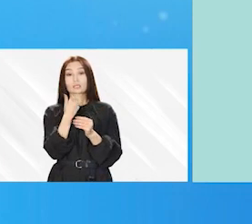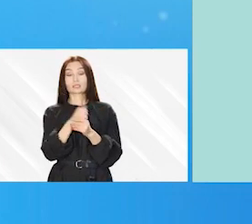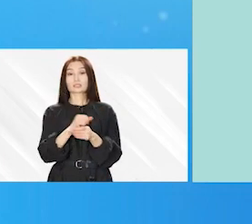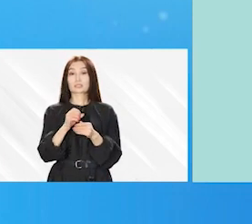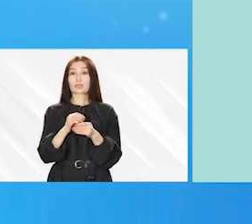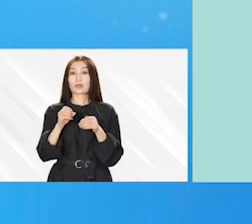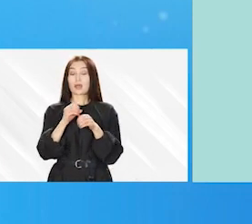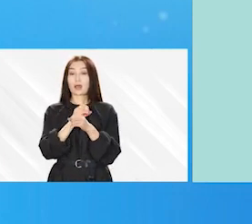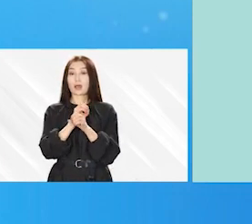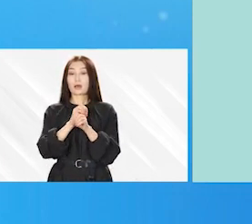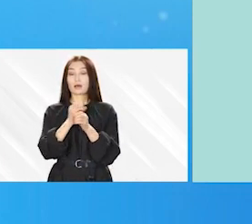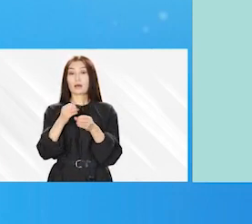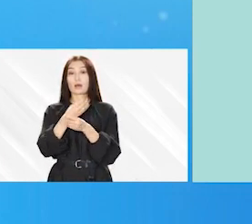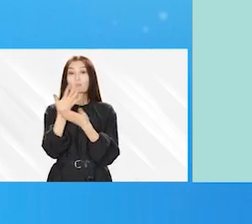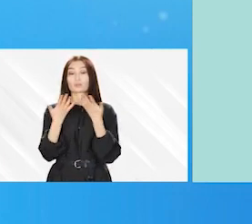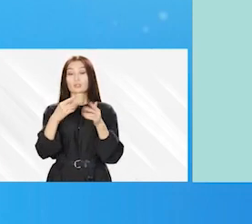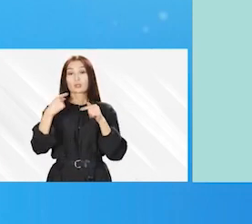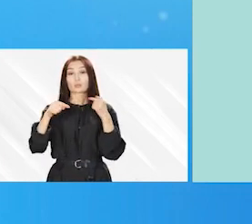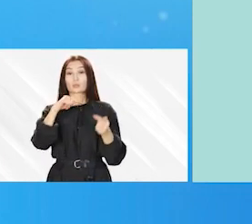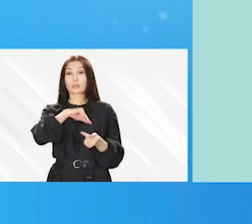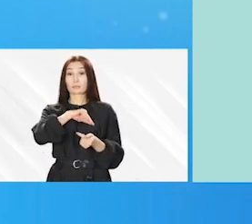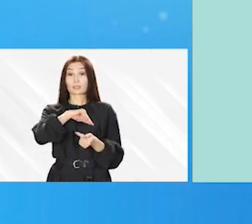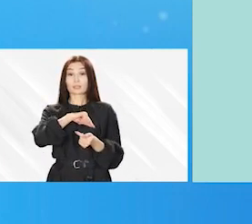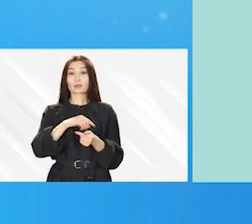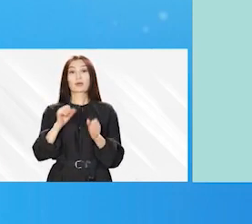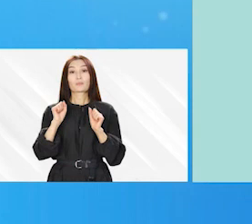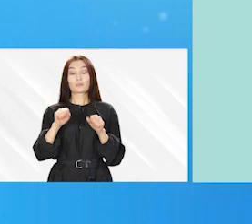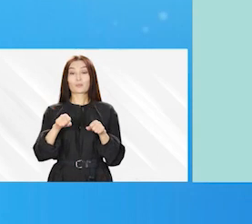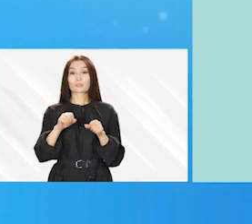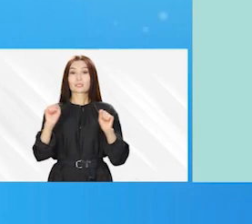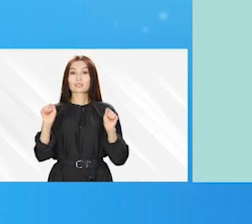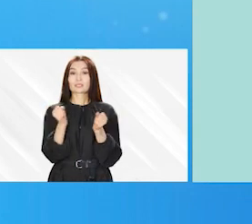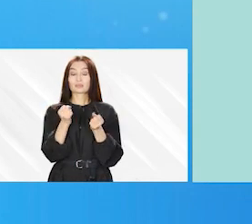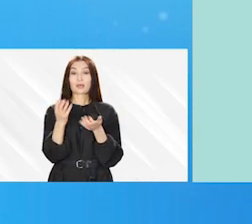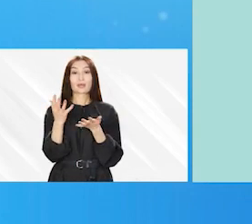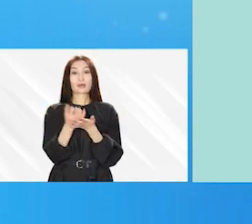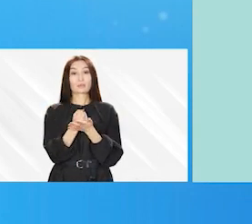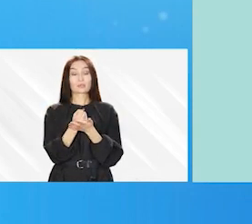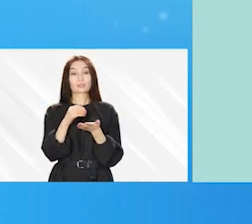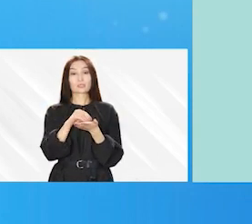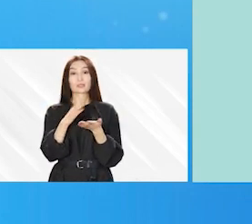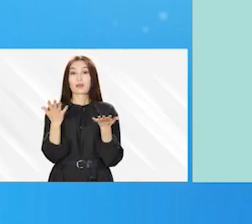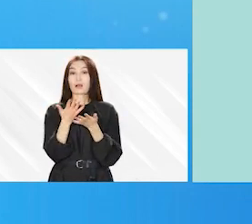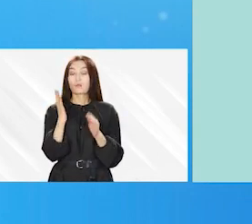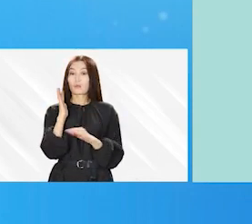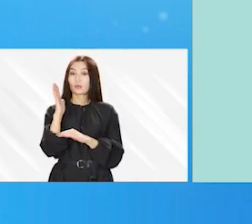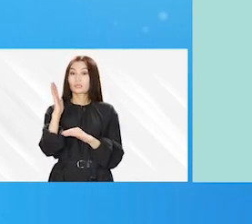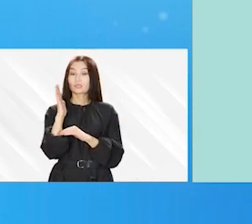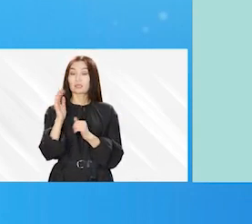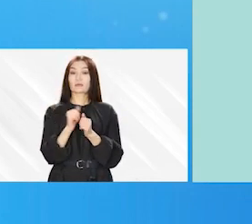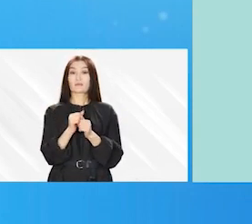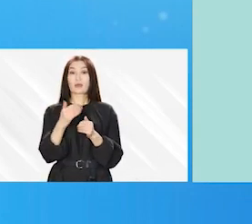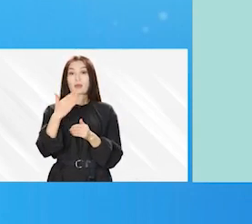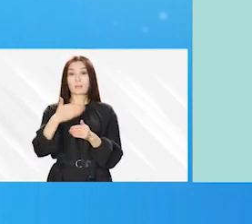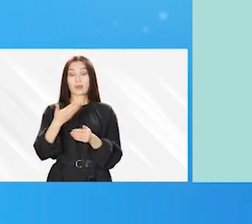опущению и по некоторым другим признакам можно даже зимой определить какое дерево или кустарник